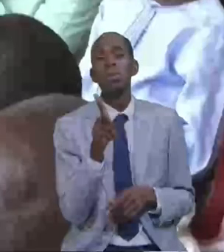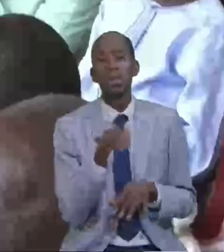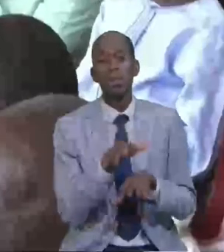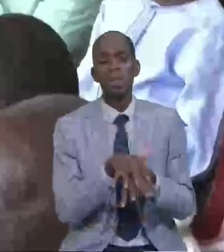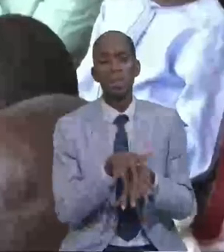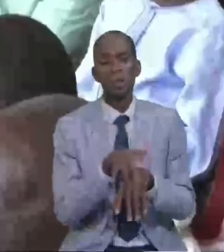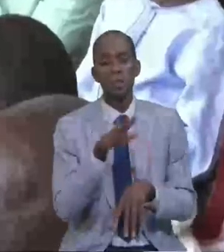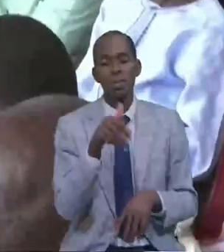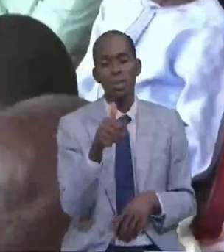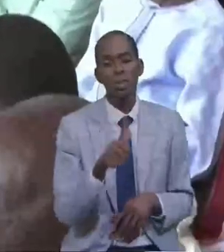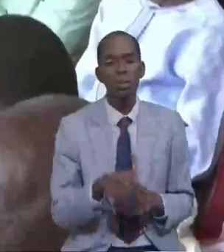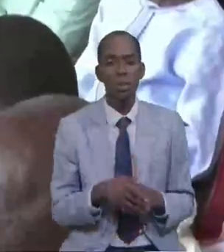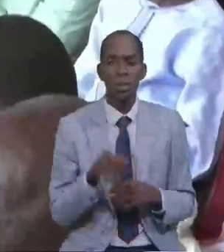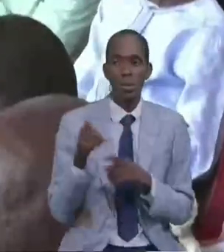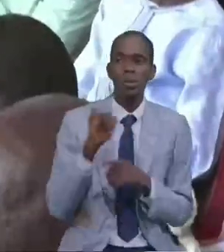dans ton cœur.